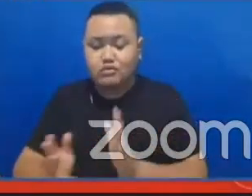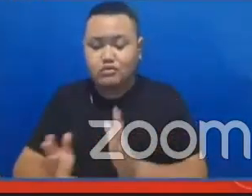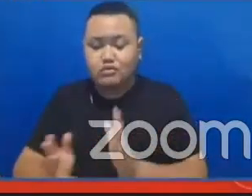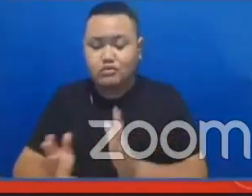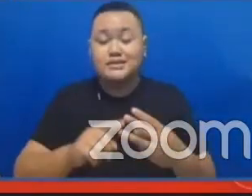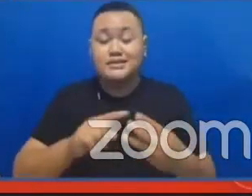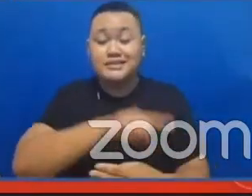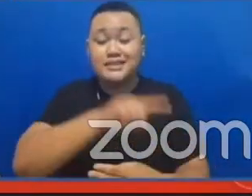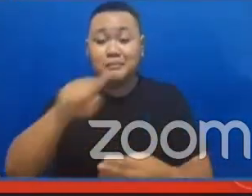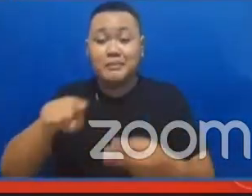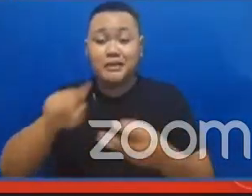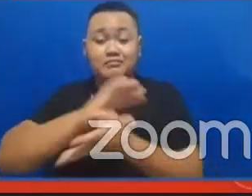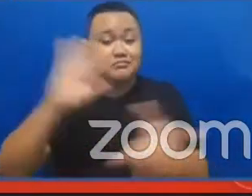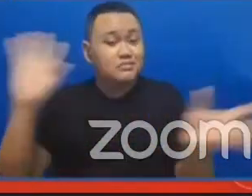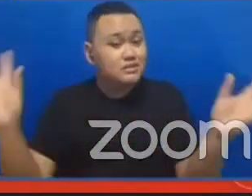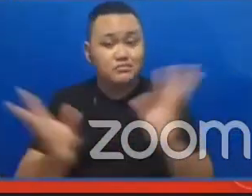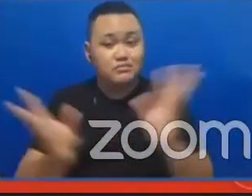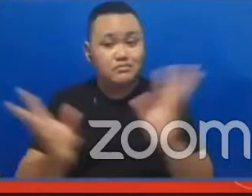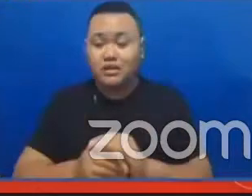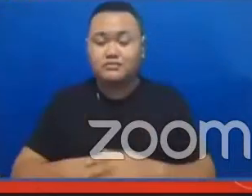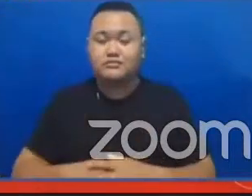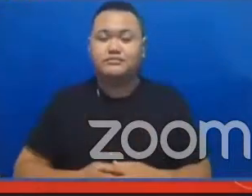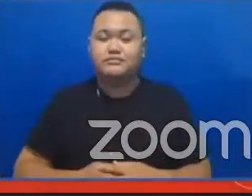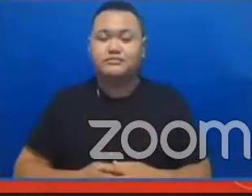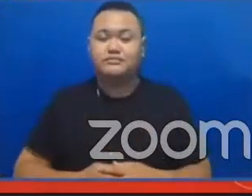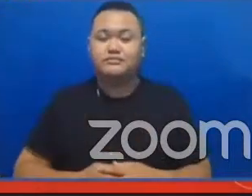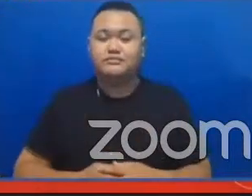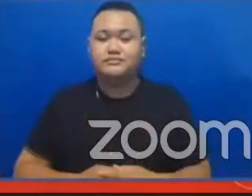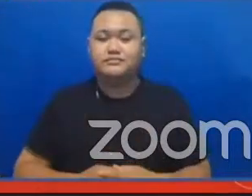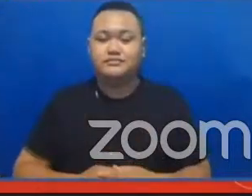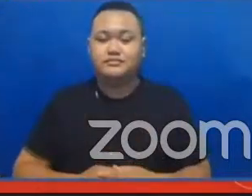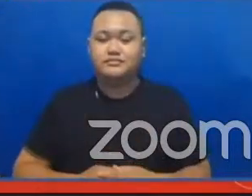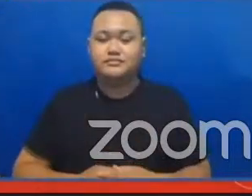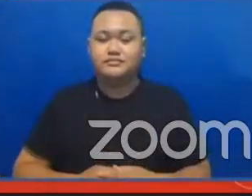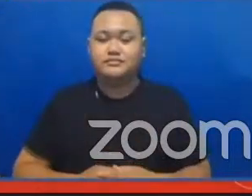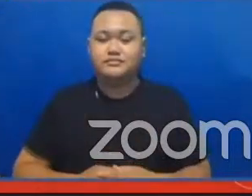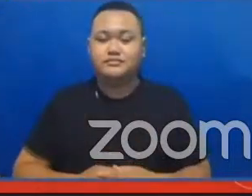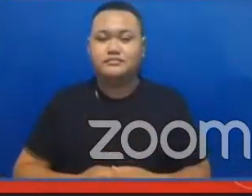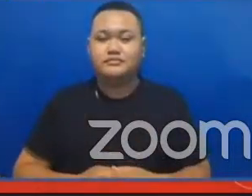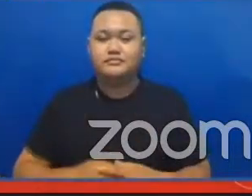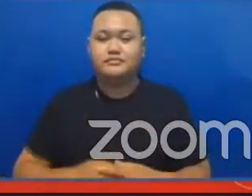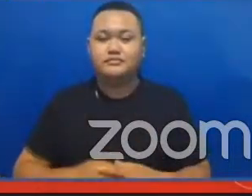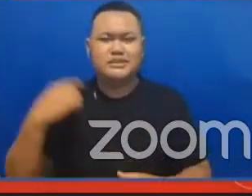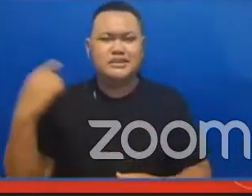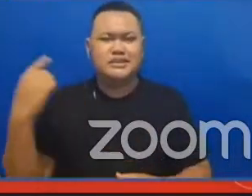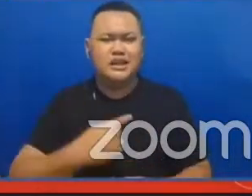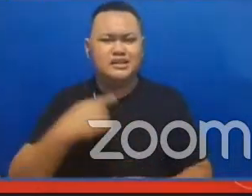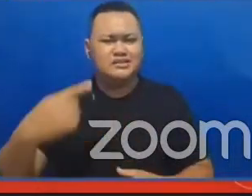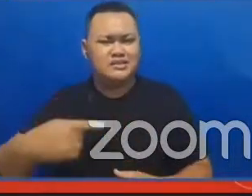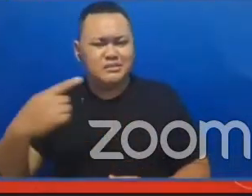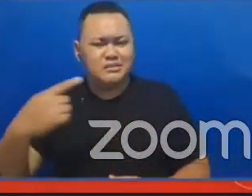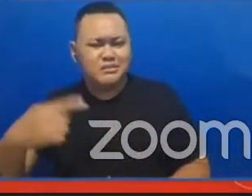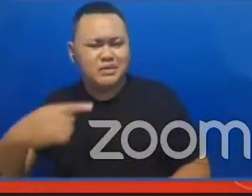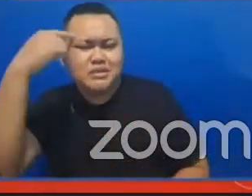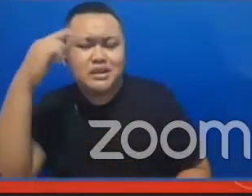menyimpulkan. Orientasi kita selama ini, lembar kerja peserta ini kita selama ini